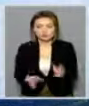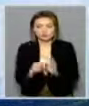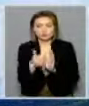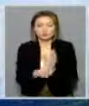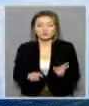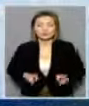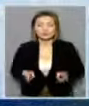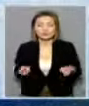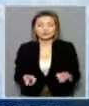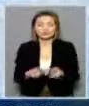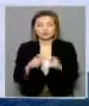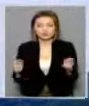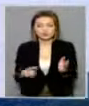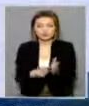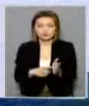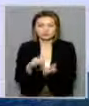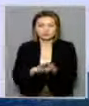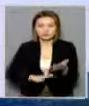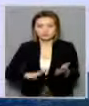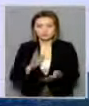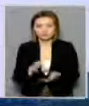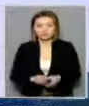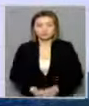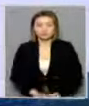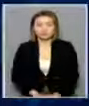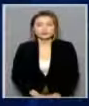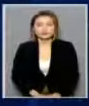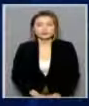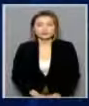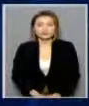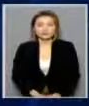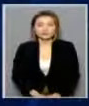16 қылмыстық іс ашылып, тергеу амалдары жүргізілуде.